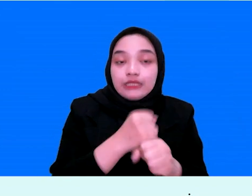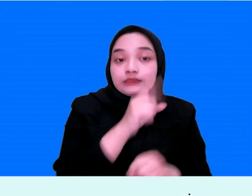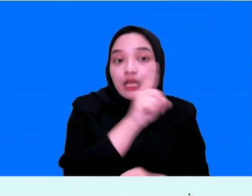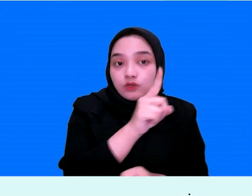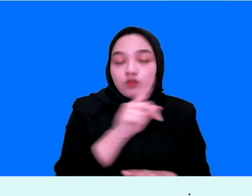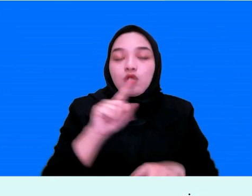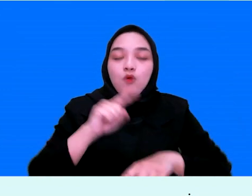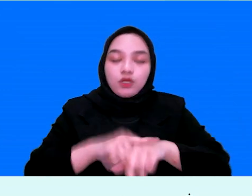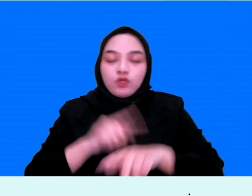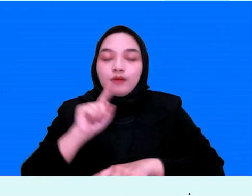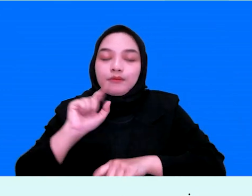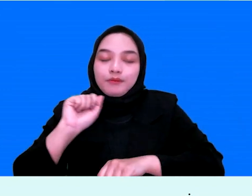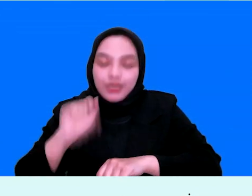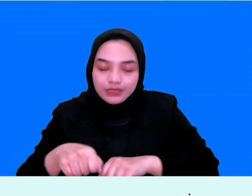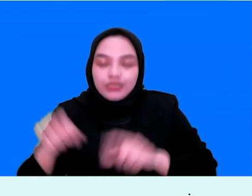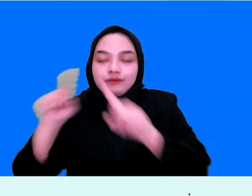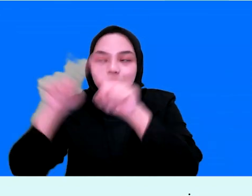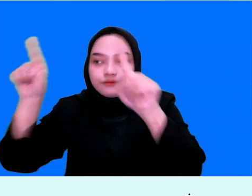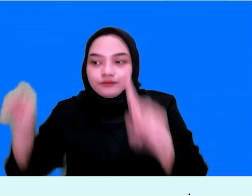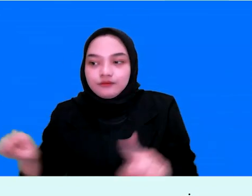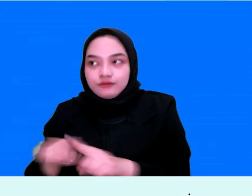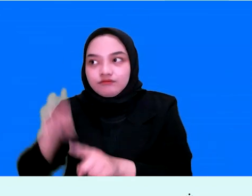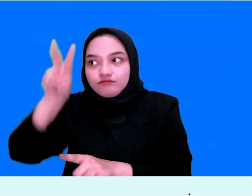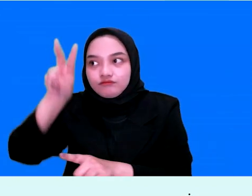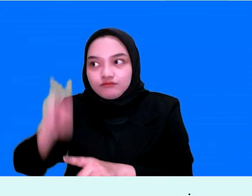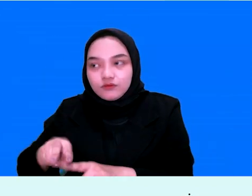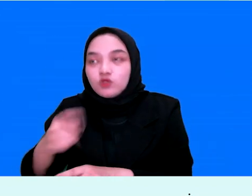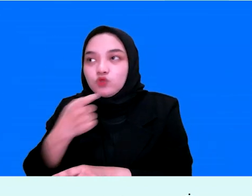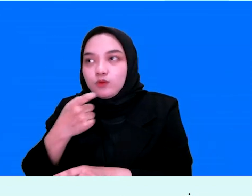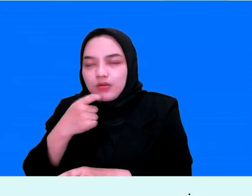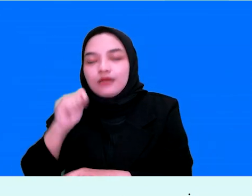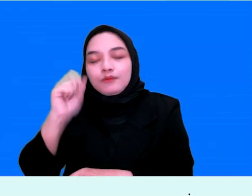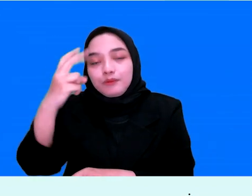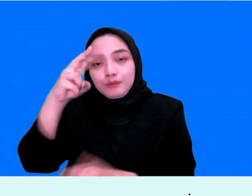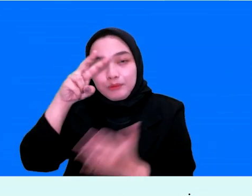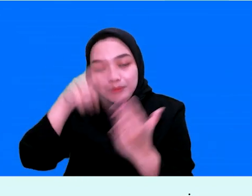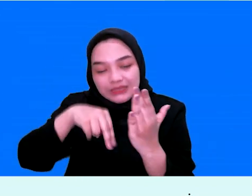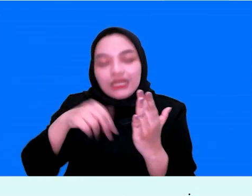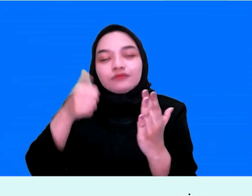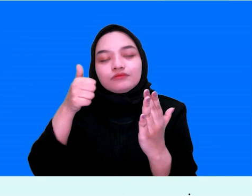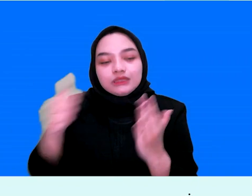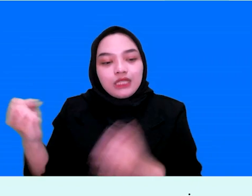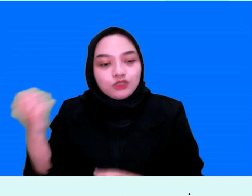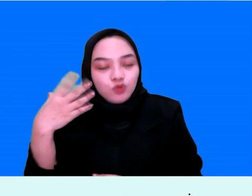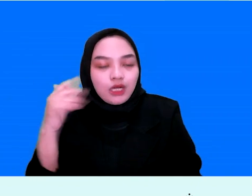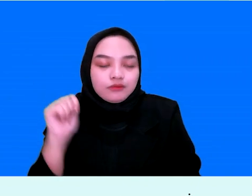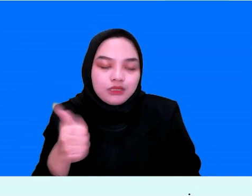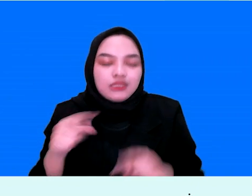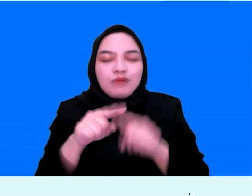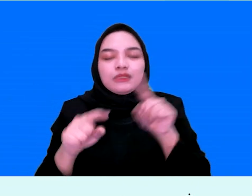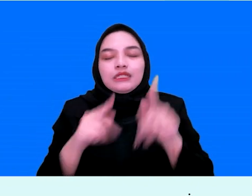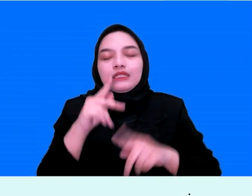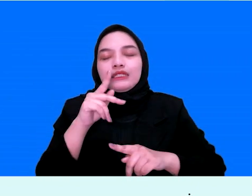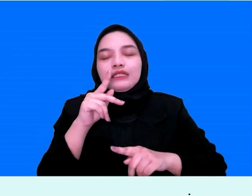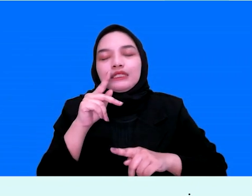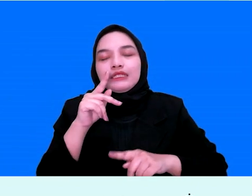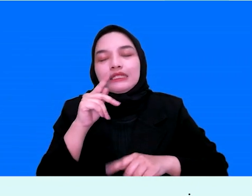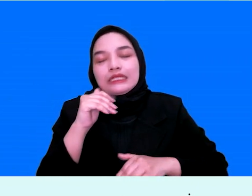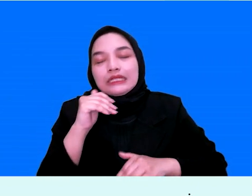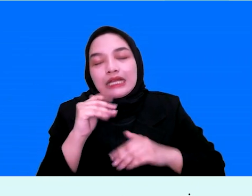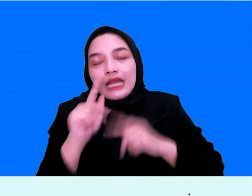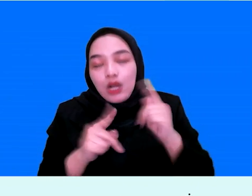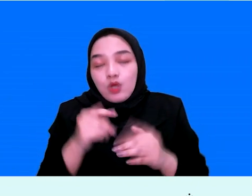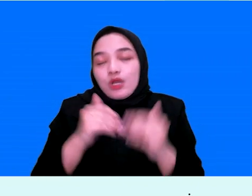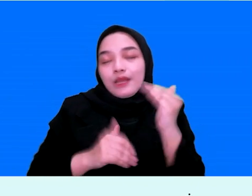ketika dioperasikan menggunakan Slider itu masih dapat terbaca, tapi ada baiknya setiap website itu memiliki heading satu gitu, sehingga